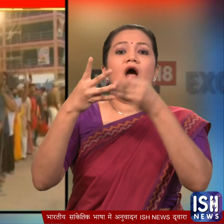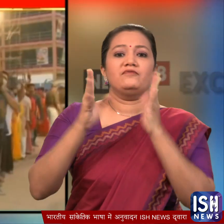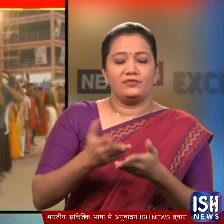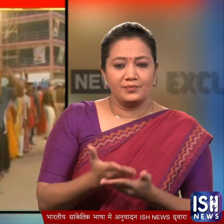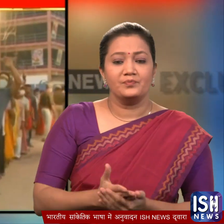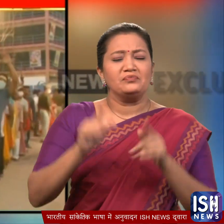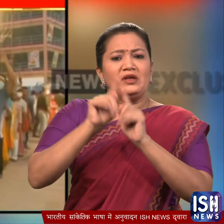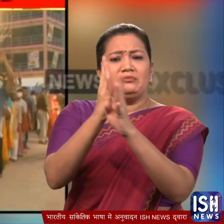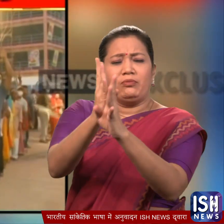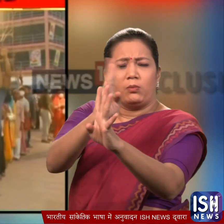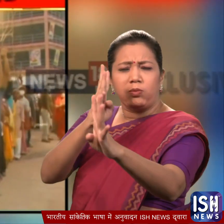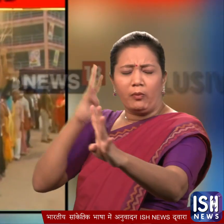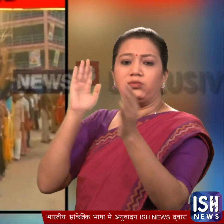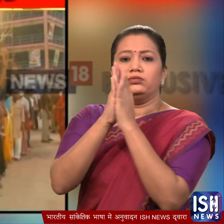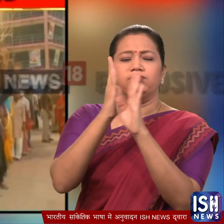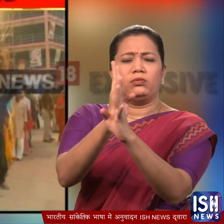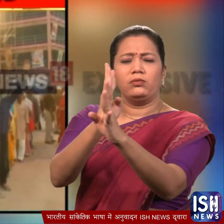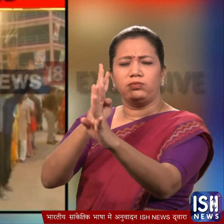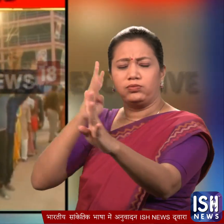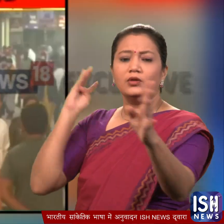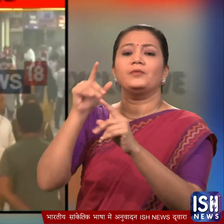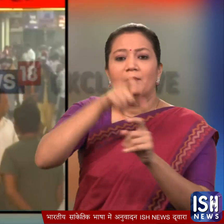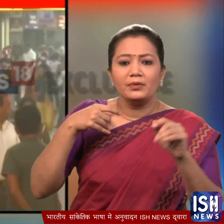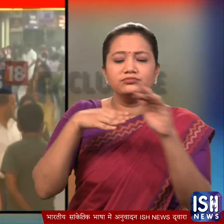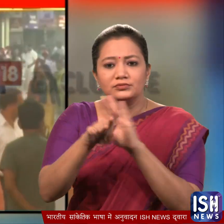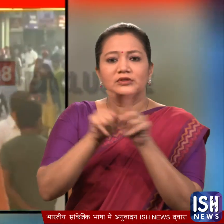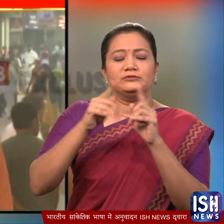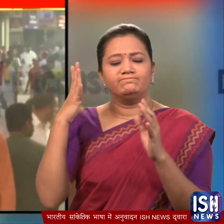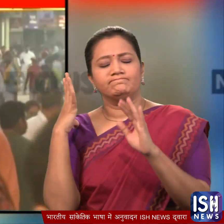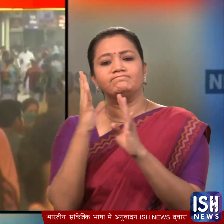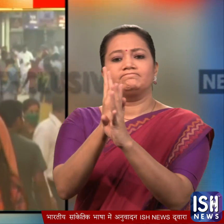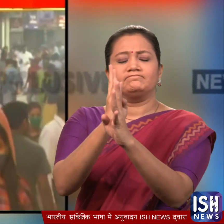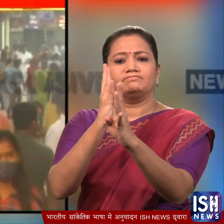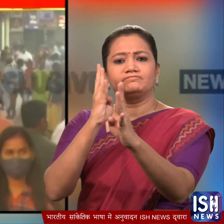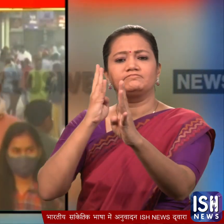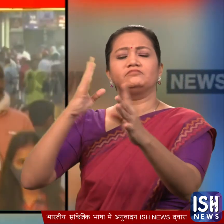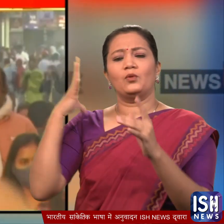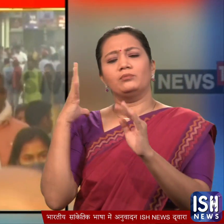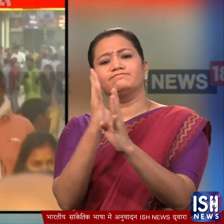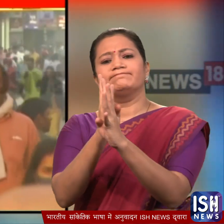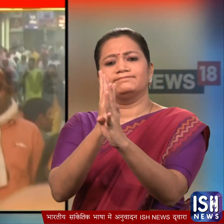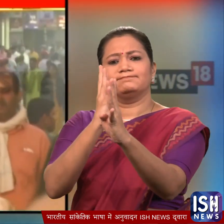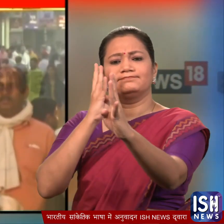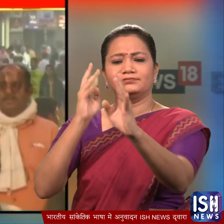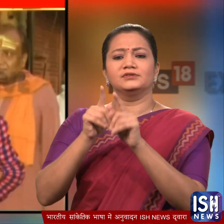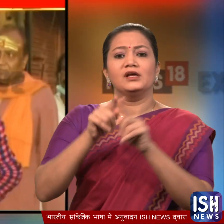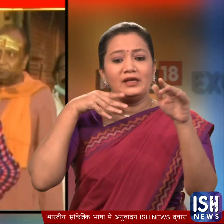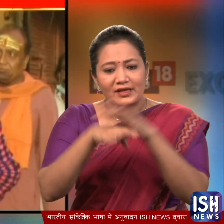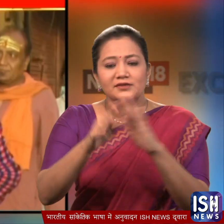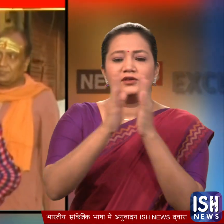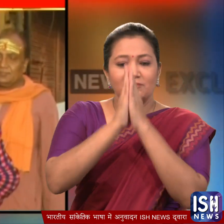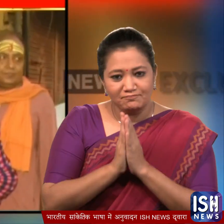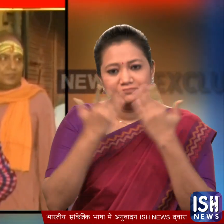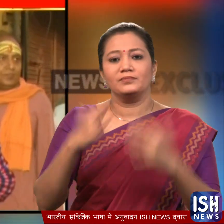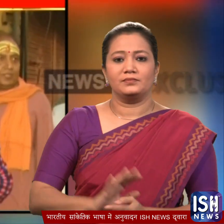मंदिर के बाहर श्रद्धालुओं की लंबी कतारें देखी गई। लाइनों में लगकर लोग अपनी बारी आने का इंतजार करते नजर आए और नंबर आने